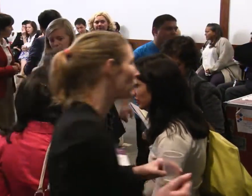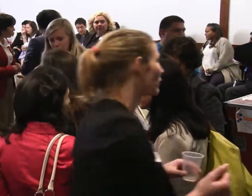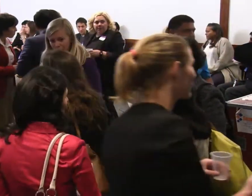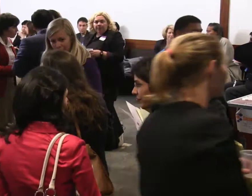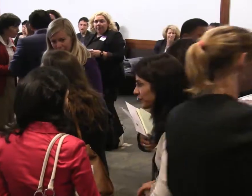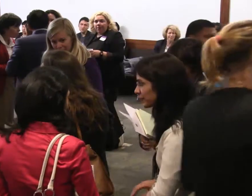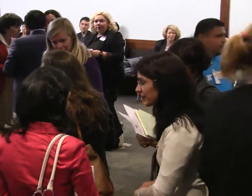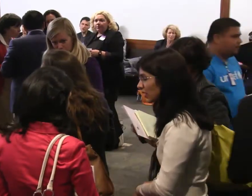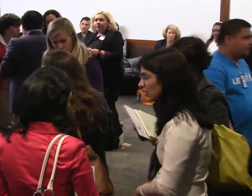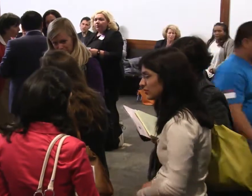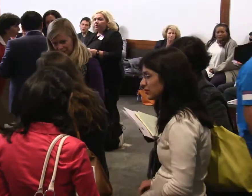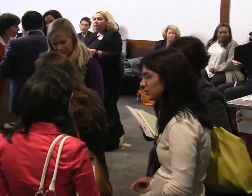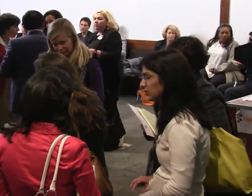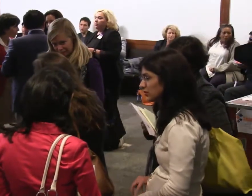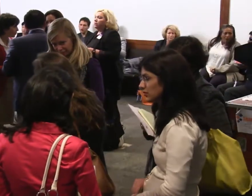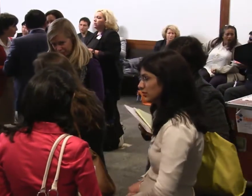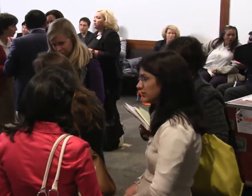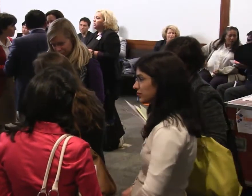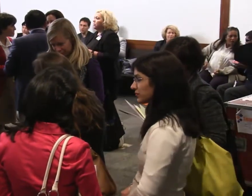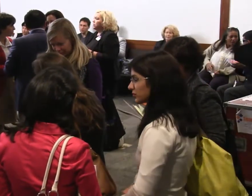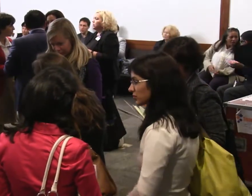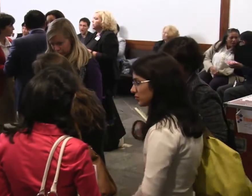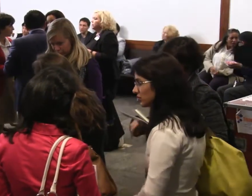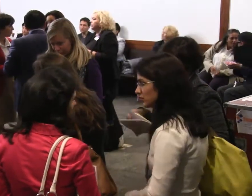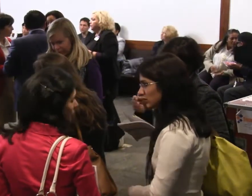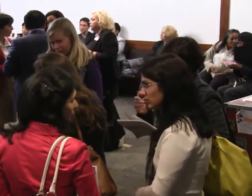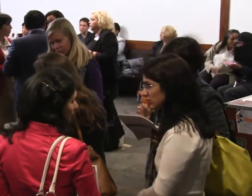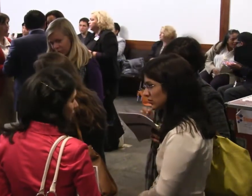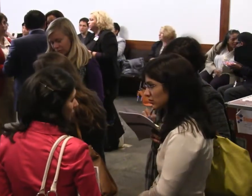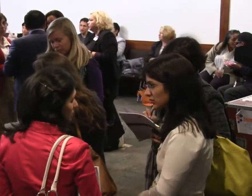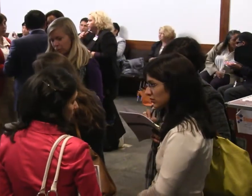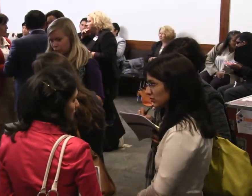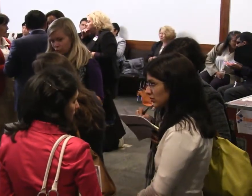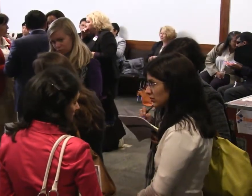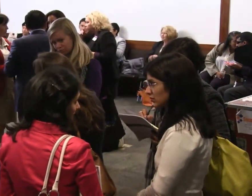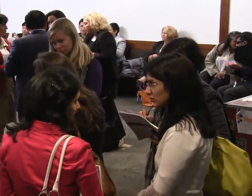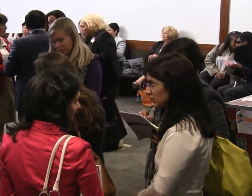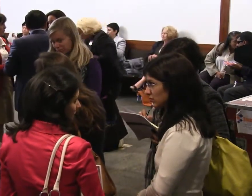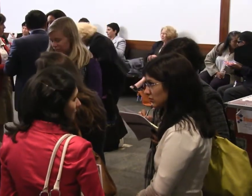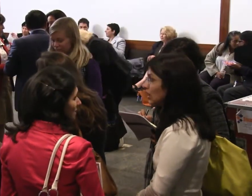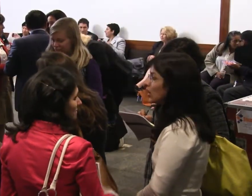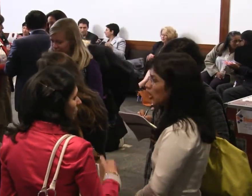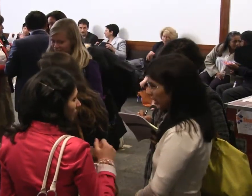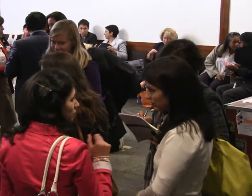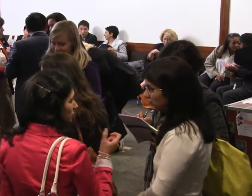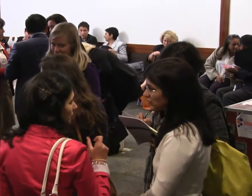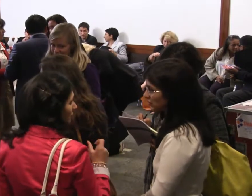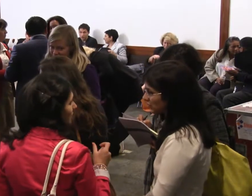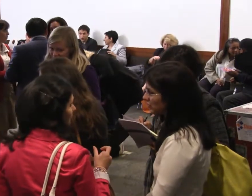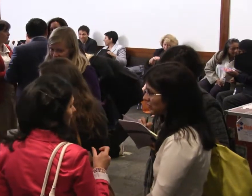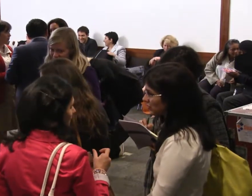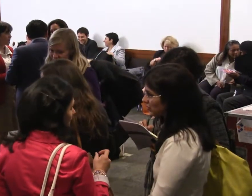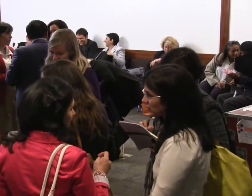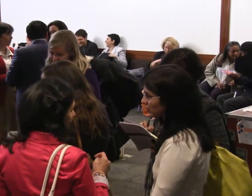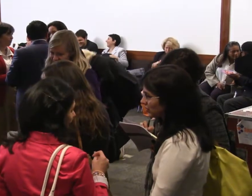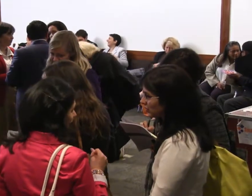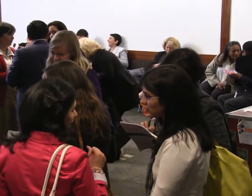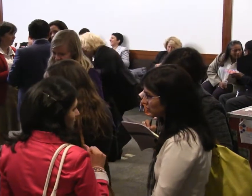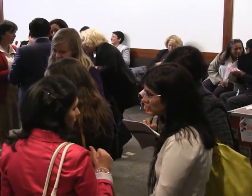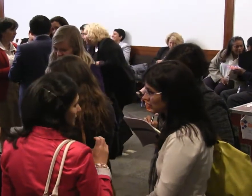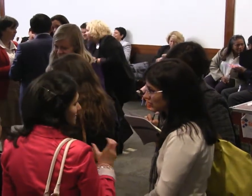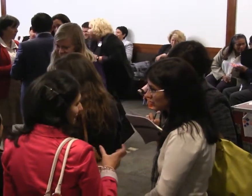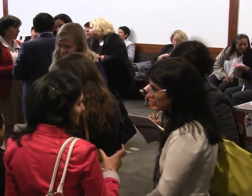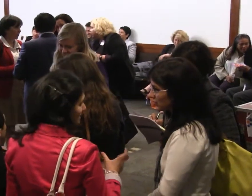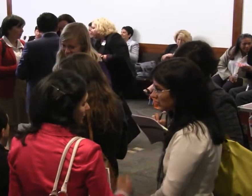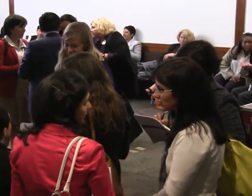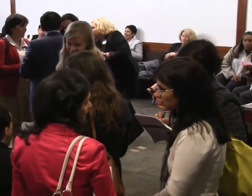ayé lè o ọ̀rẹ́ mi ayé máa lé. ẹ̀bẹ̀ mo máa báyé káyé máa